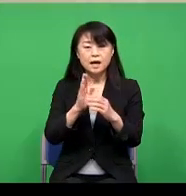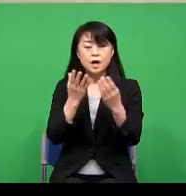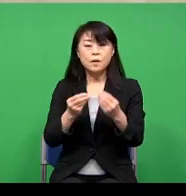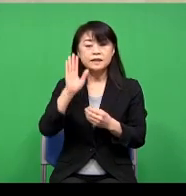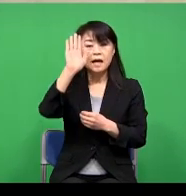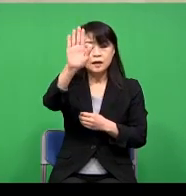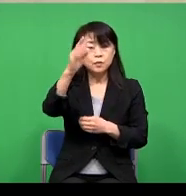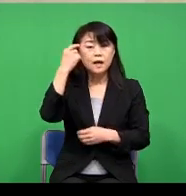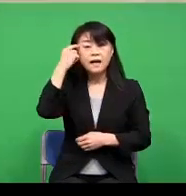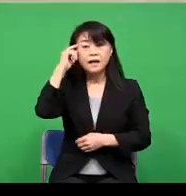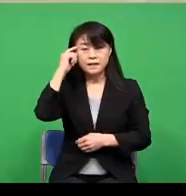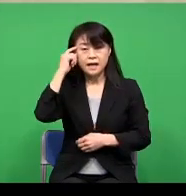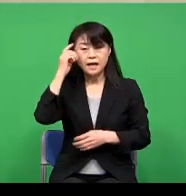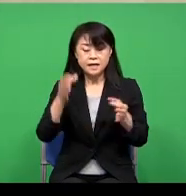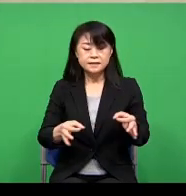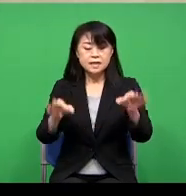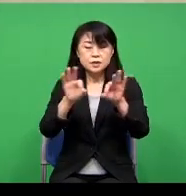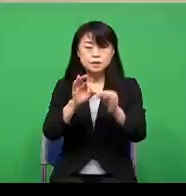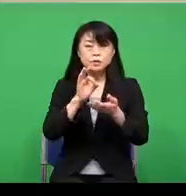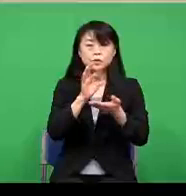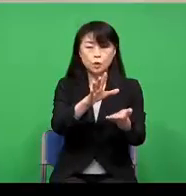ありがとうございます。はい、他にございますでしょうか。